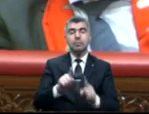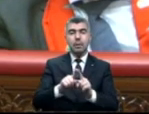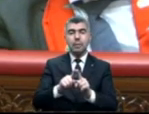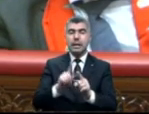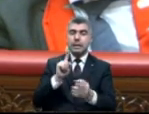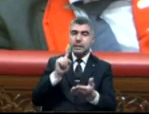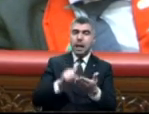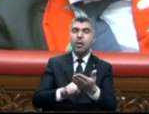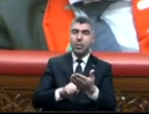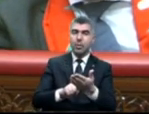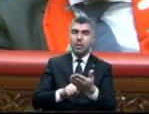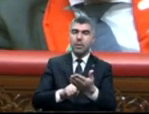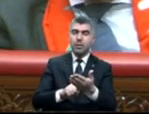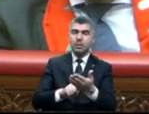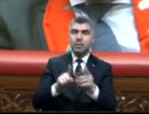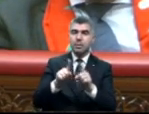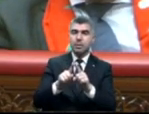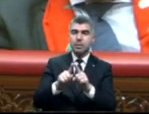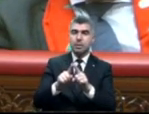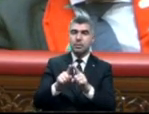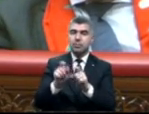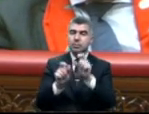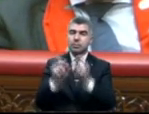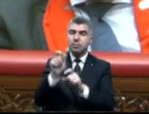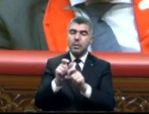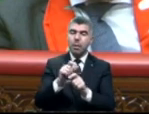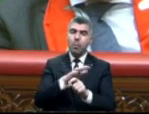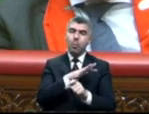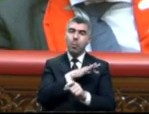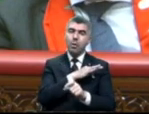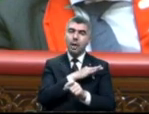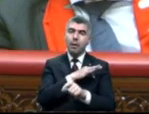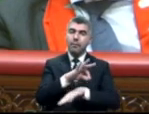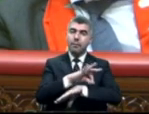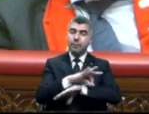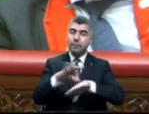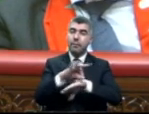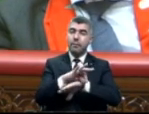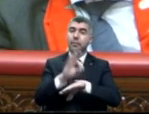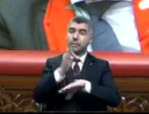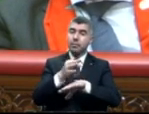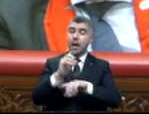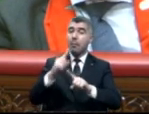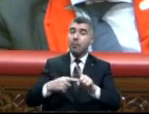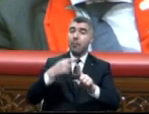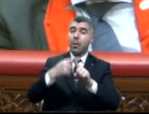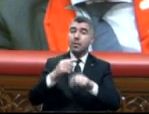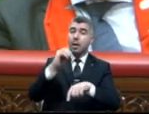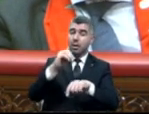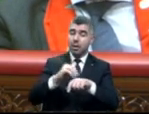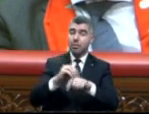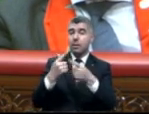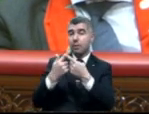ضرورة تدعيم تعزيز هذه المؤسسة بالموارد البشرية والتقنية اللازمة، وأيضا ضرورة